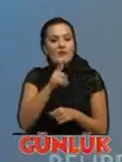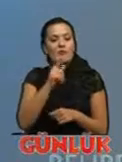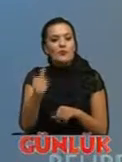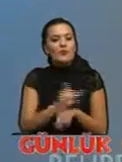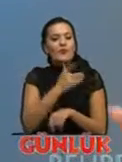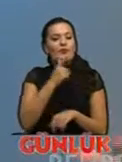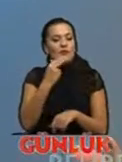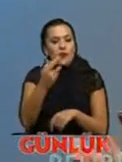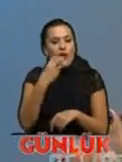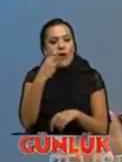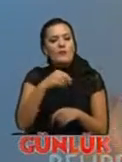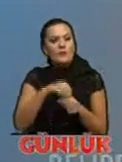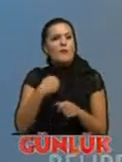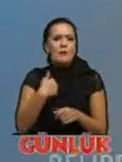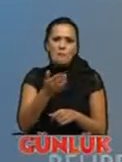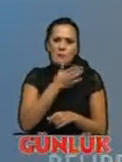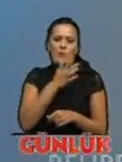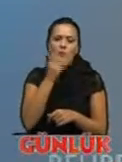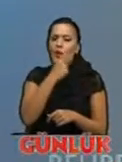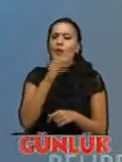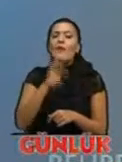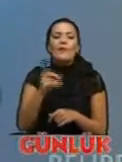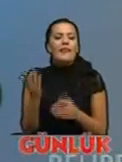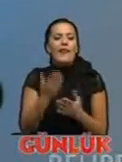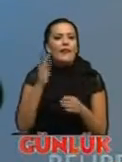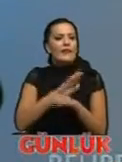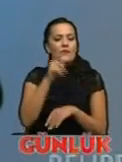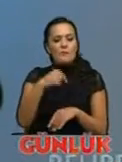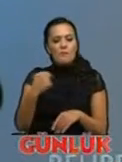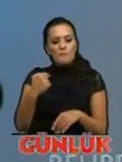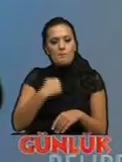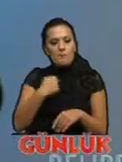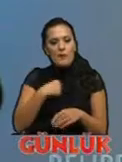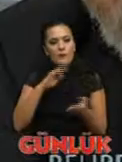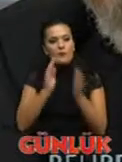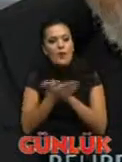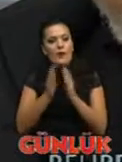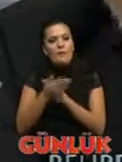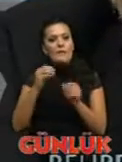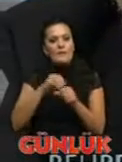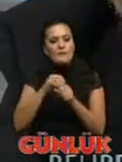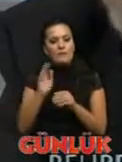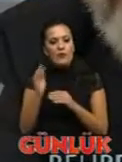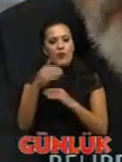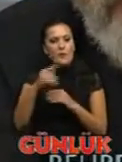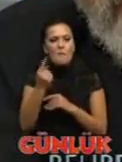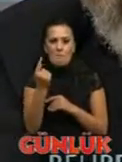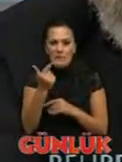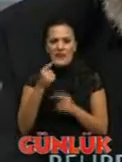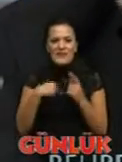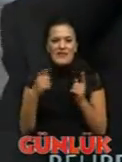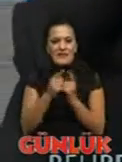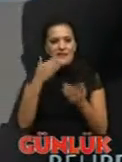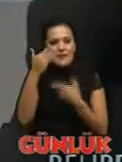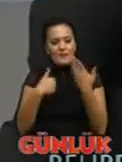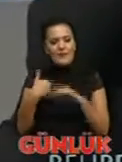duygulu yoruma kolay gelinmiyor. Ben de biliyorum. Neler yaşadınız? Benim dönemeçlerimden bir iki tane dem vereyim fazla